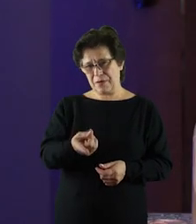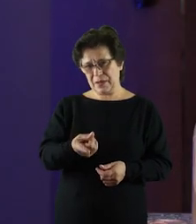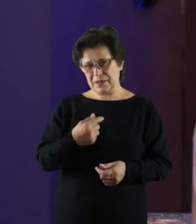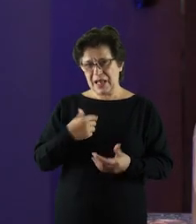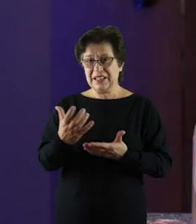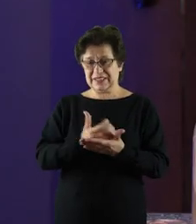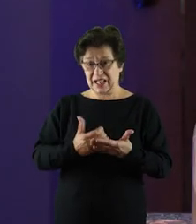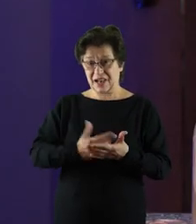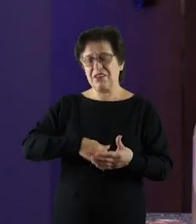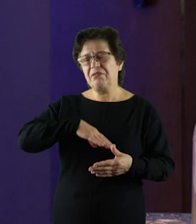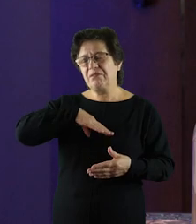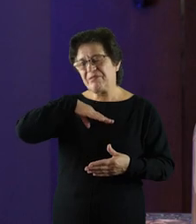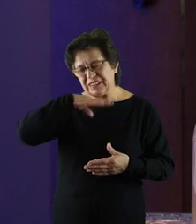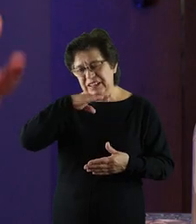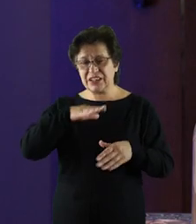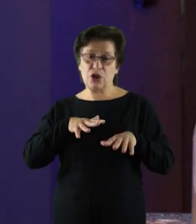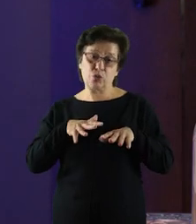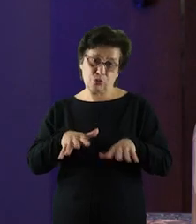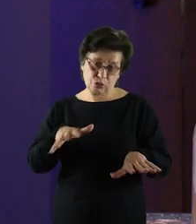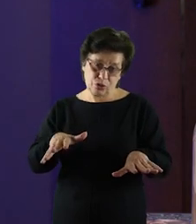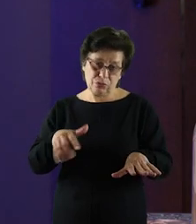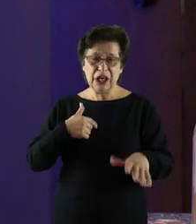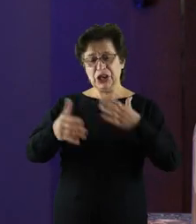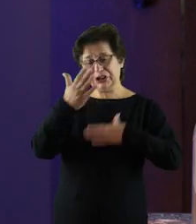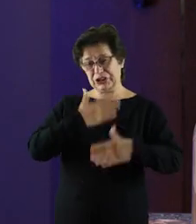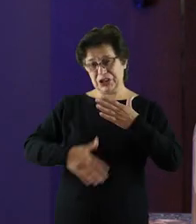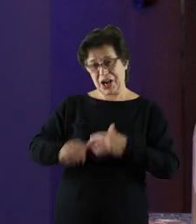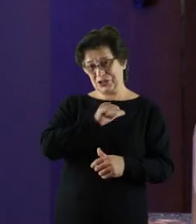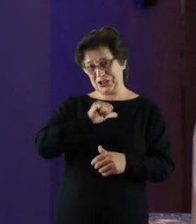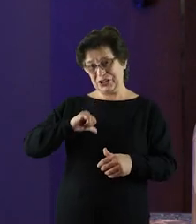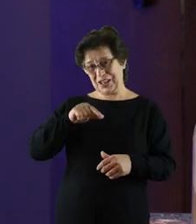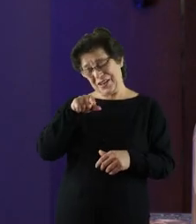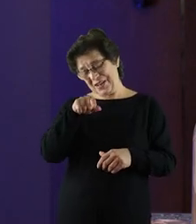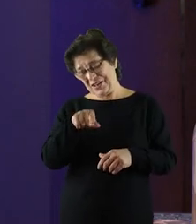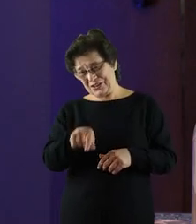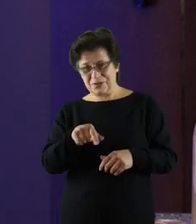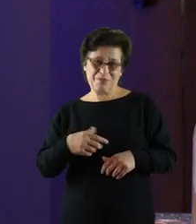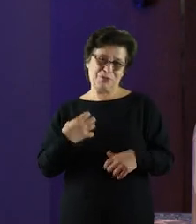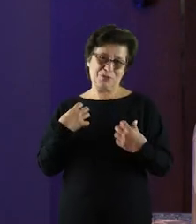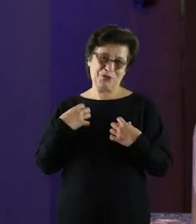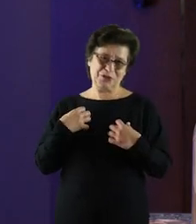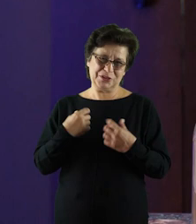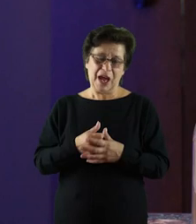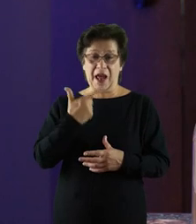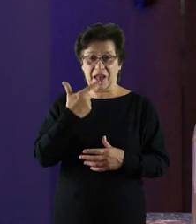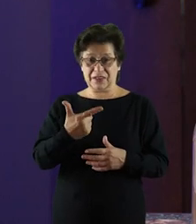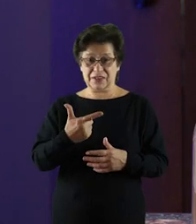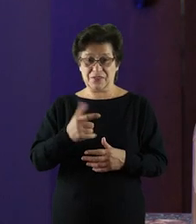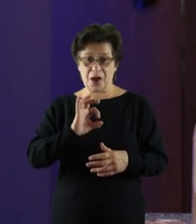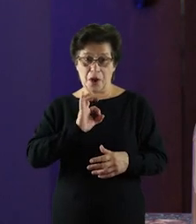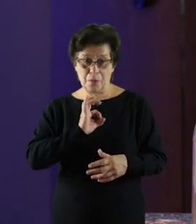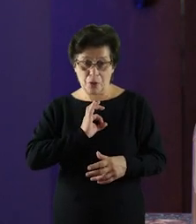zarabiam wystarczająco dużo, żeby cieszyć się tą przygodą jeszcze bardziej, ale tak się stało pewnie dlatego, że dwie moje książki są